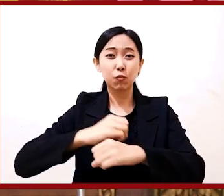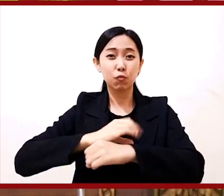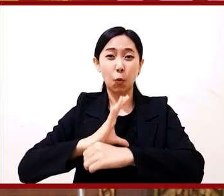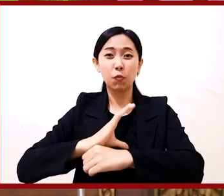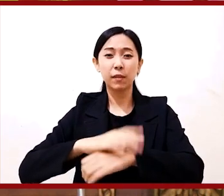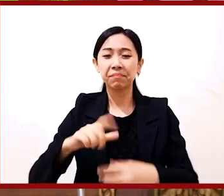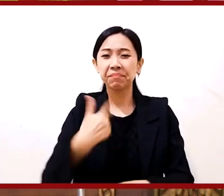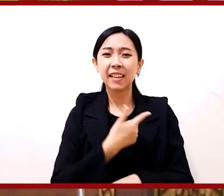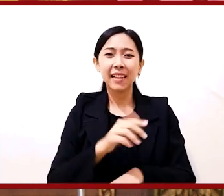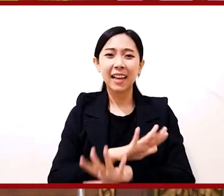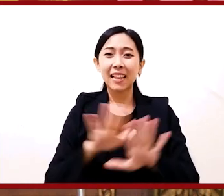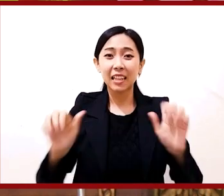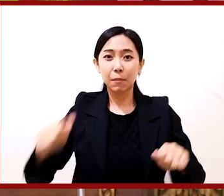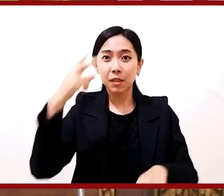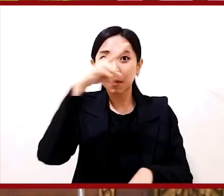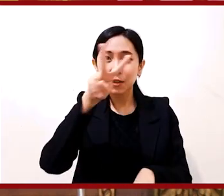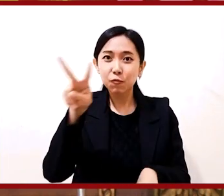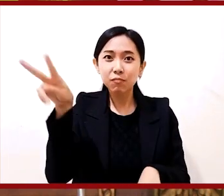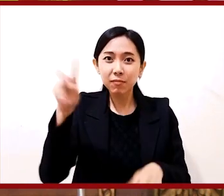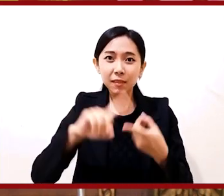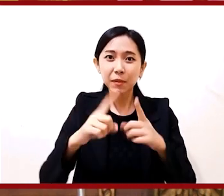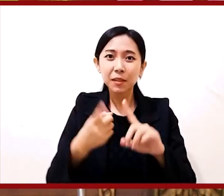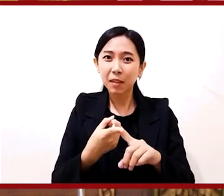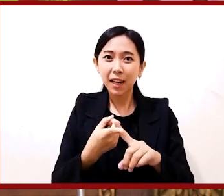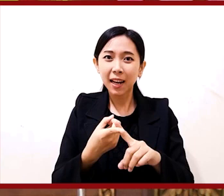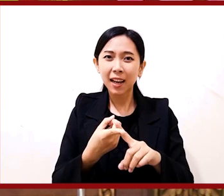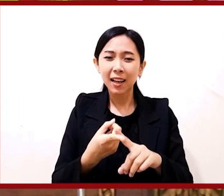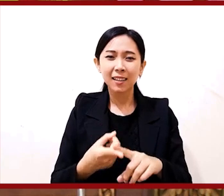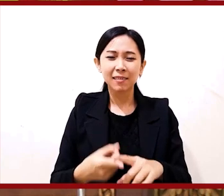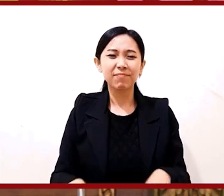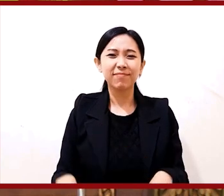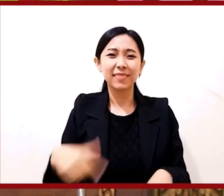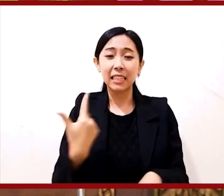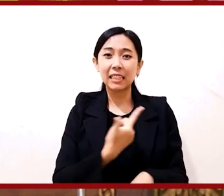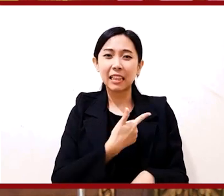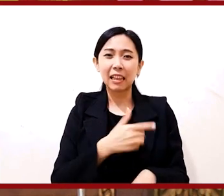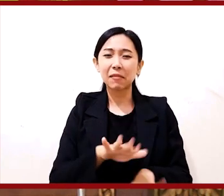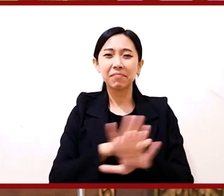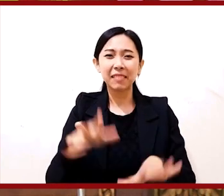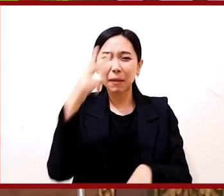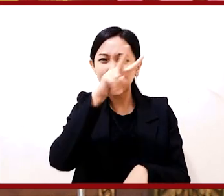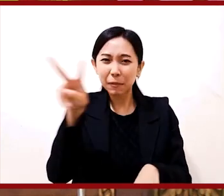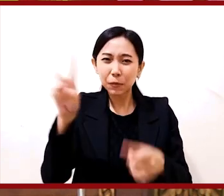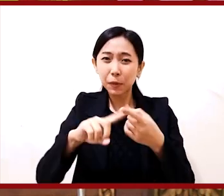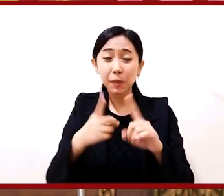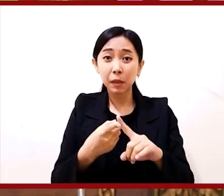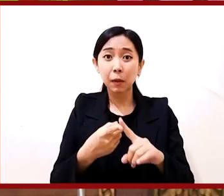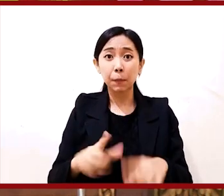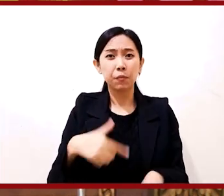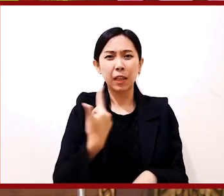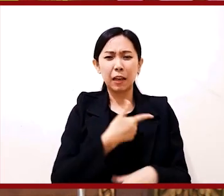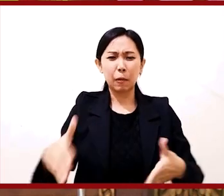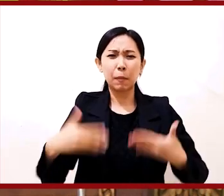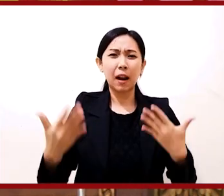pandemi. Kita tidak lagi dapat berjumpa seperti biasa dan ini membuat kita seolah tidak lagi tersapa.